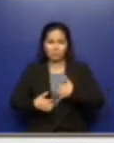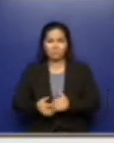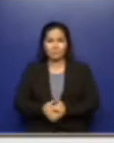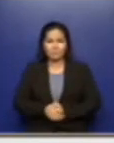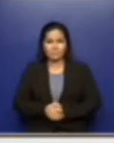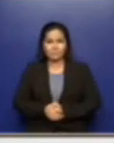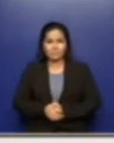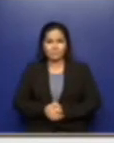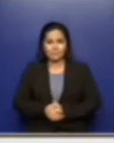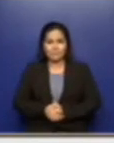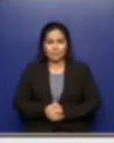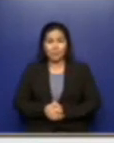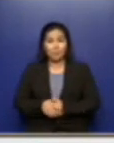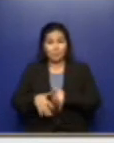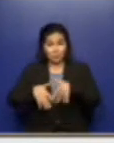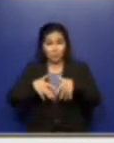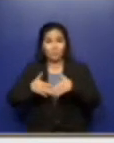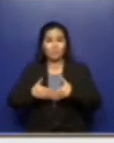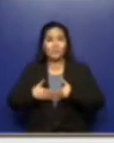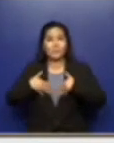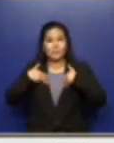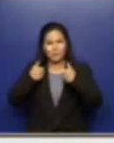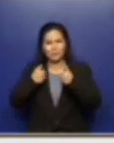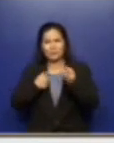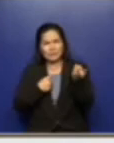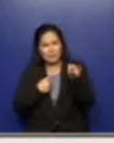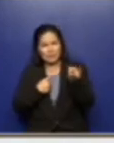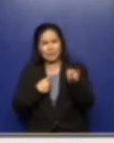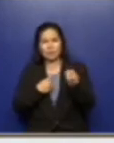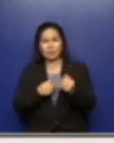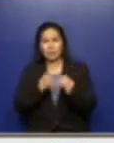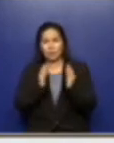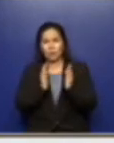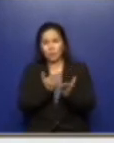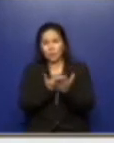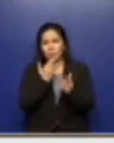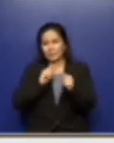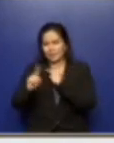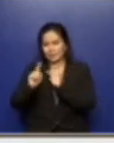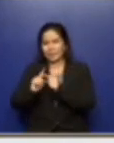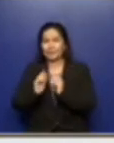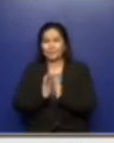คนจะมีความสุขเพียงไม่กี่คนไม่กี่ตระกูลขอบคุณมากครับท่านประธานครับ